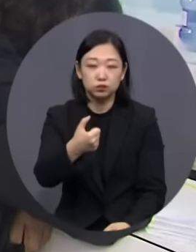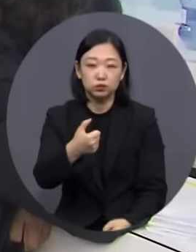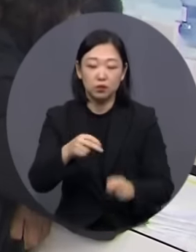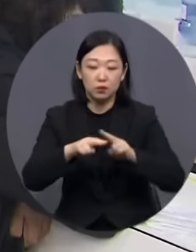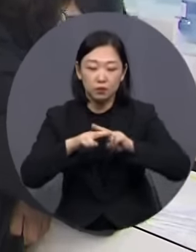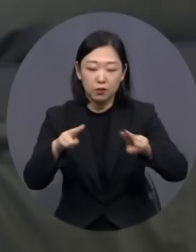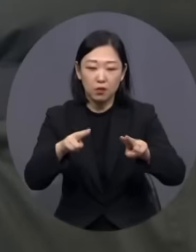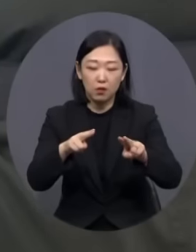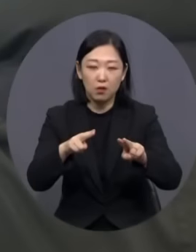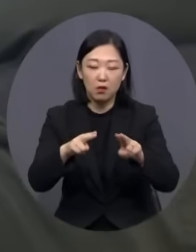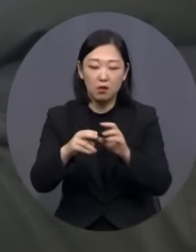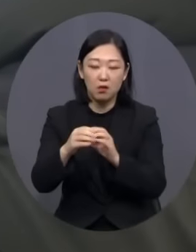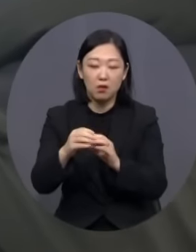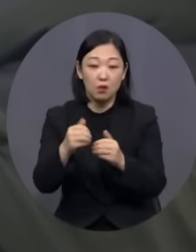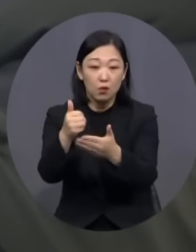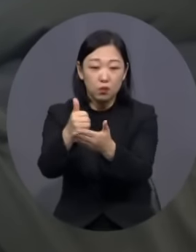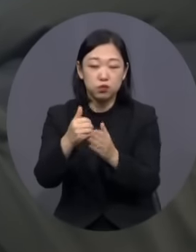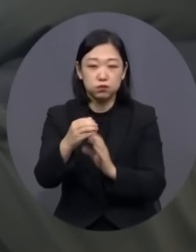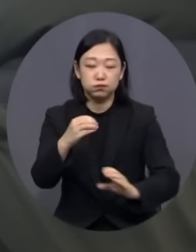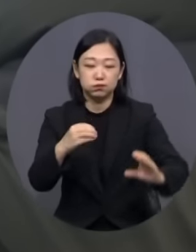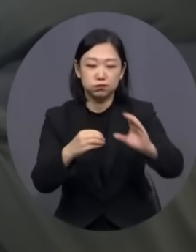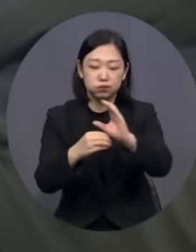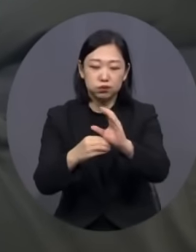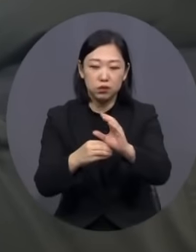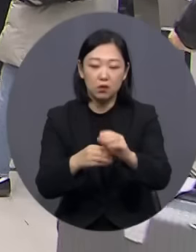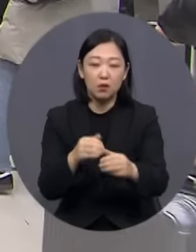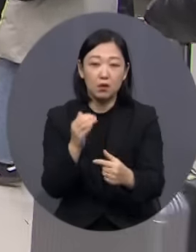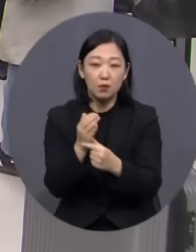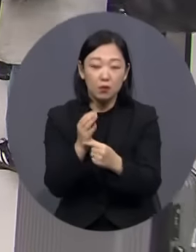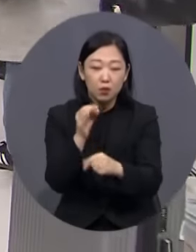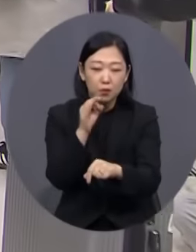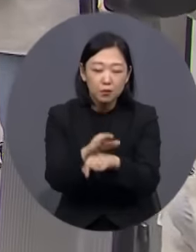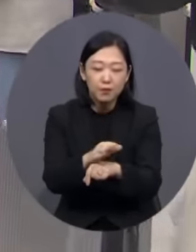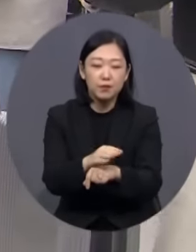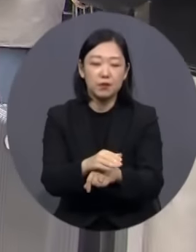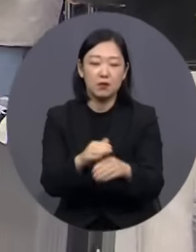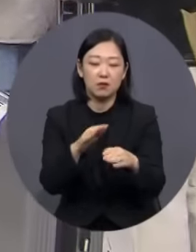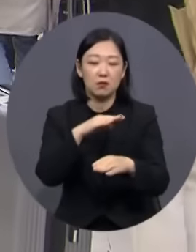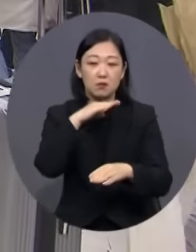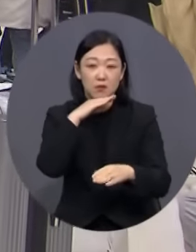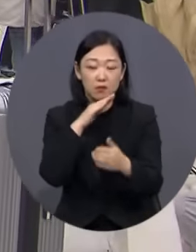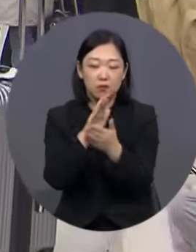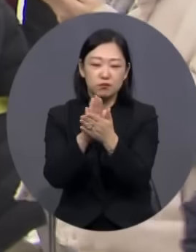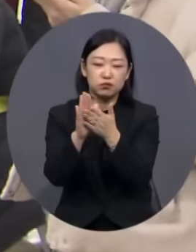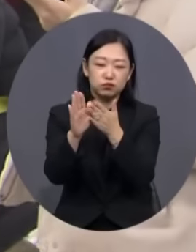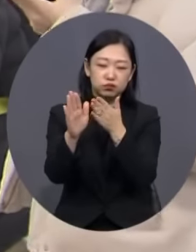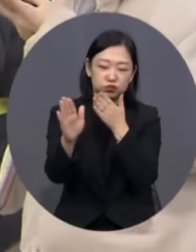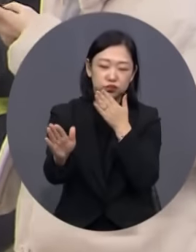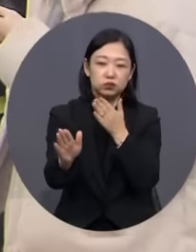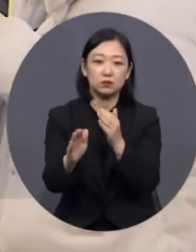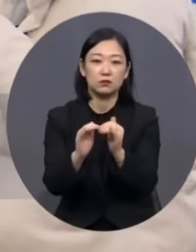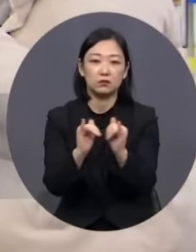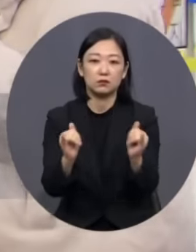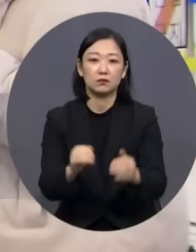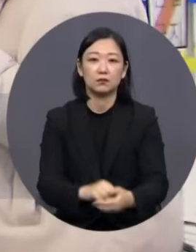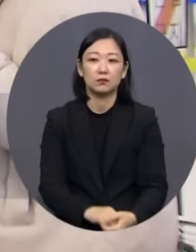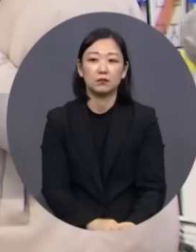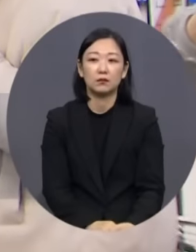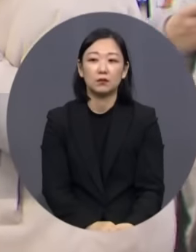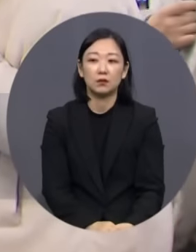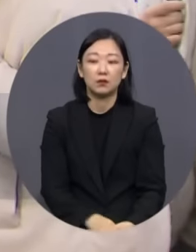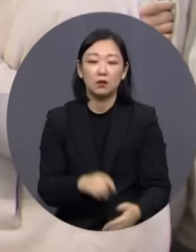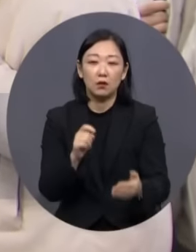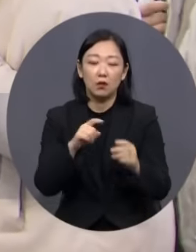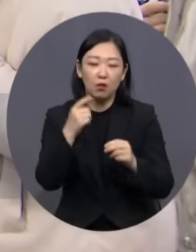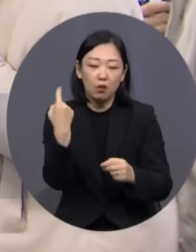승객들까지 몰리면서 항공사 수속 카운터마다 대기표를 구하려는 긴 줄이 늘어섰습니다. 어제 결항이 됐고 그래서 급하게 오늘 아침